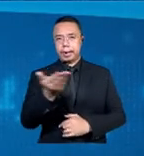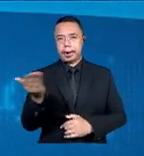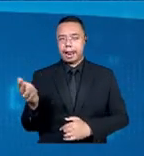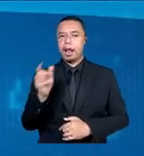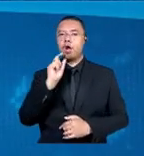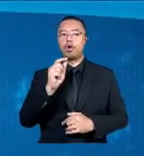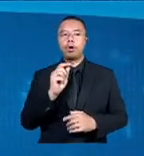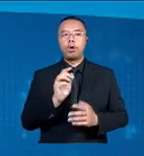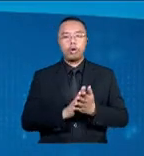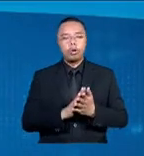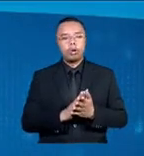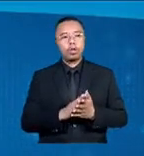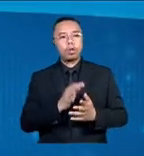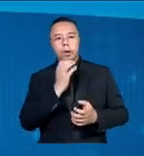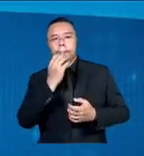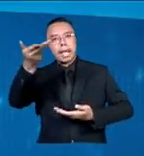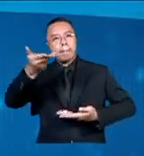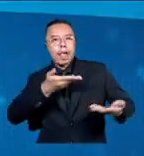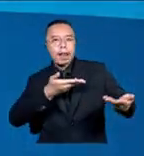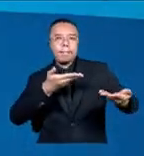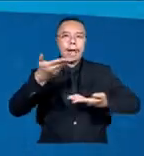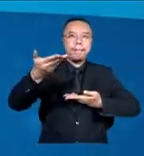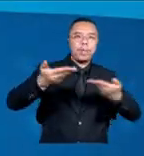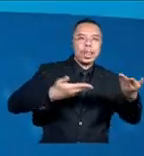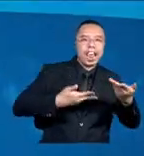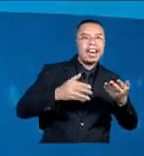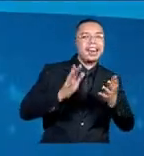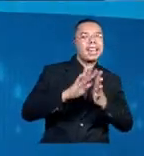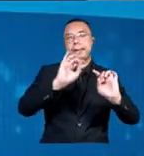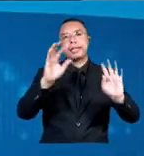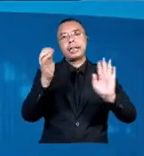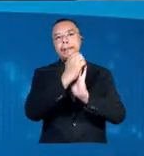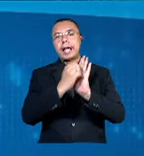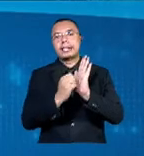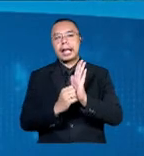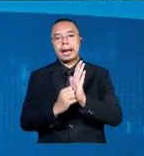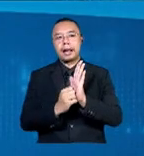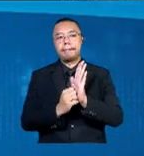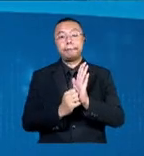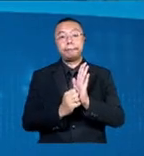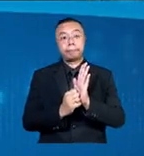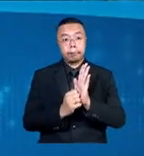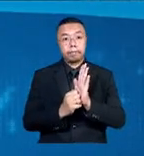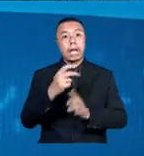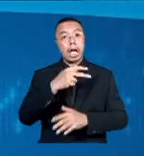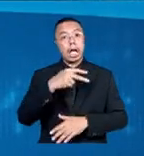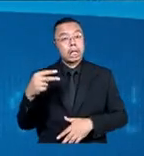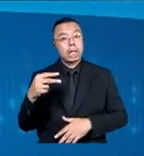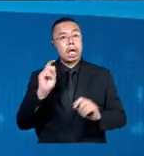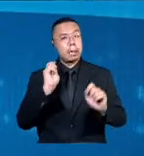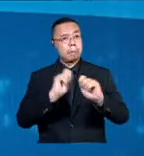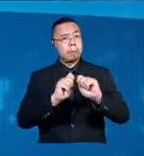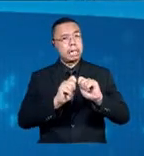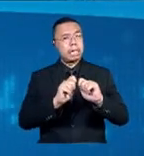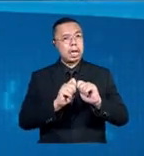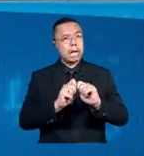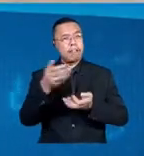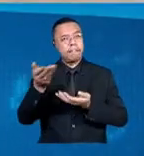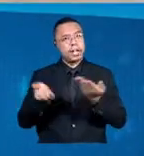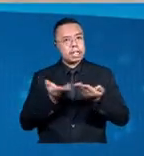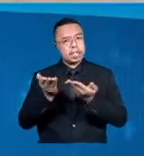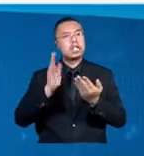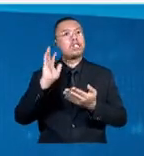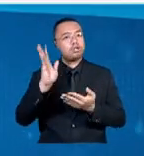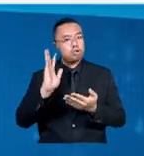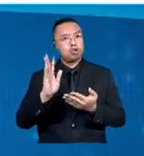dalam penyambutan-penyambutan dan pelaksanaan-pelaksanaan di lapangan nanti. Artinya modifikasi